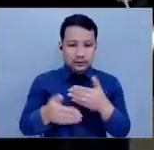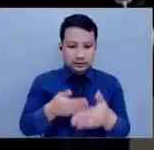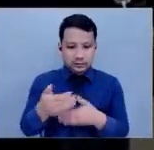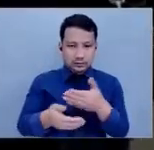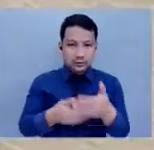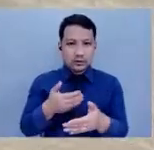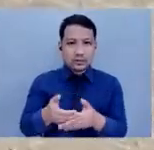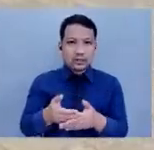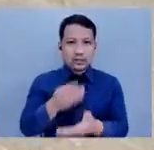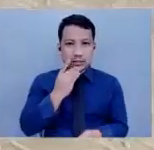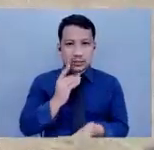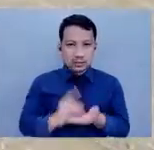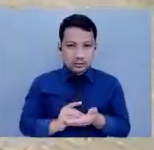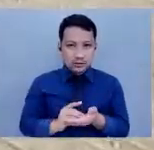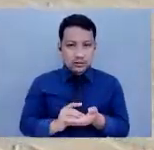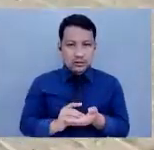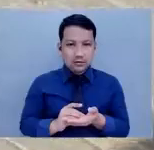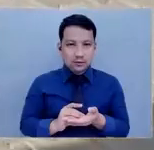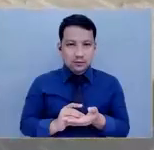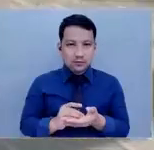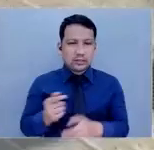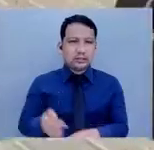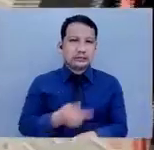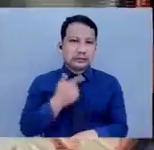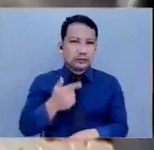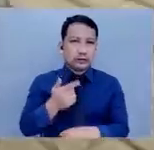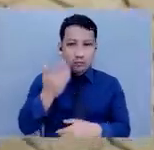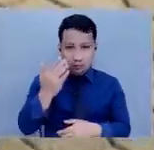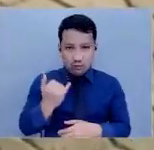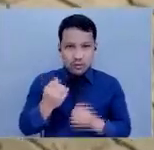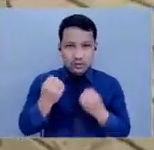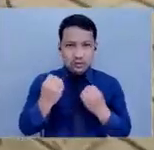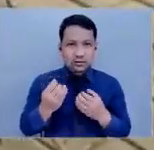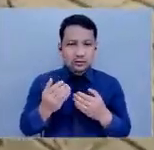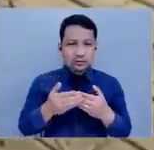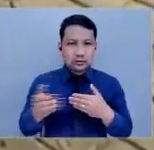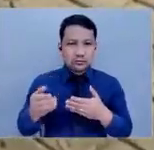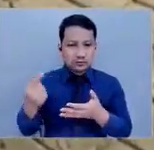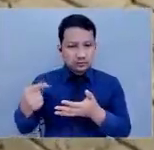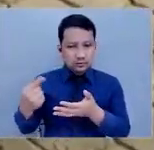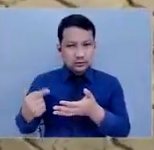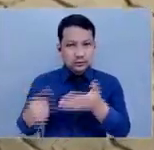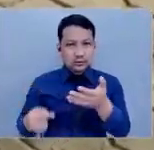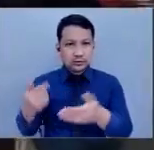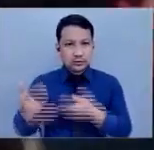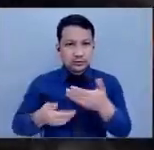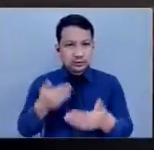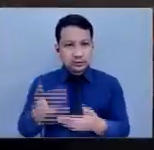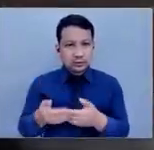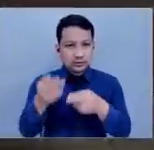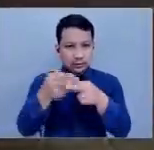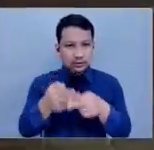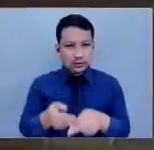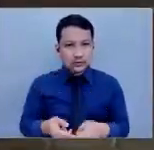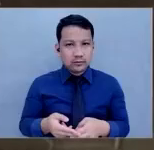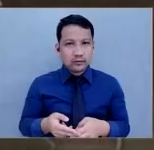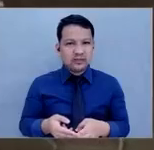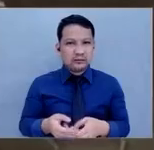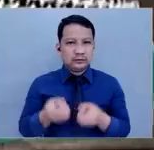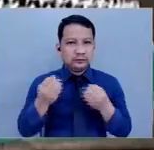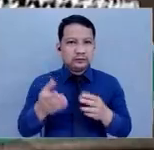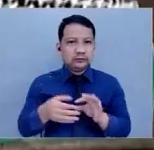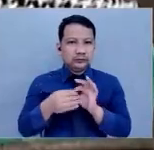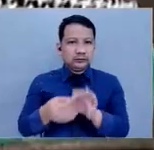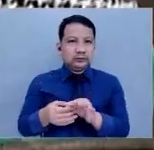mga dokumento. Natatagalan daw ito dahil dumaraan pa sa verification process ang mga pangalan. Karamihan daw kasi nag-iba